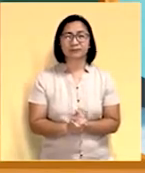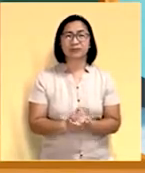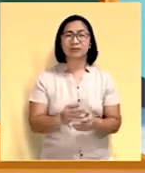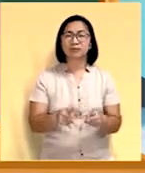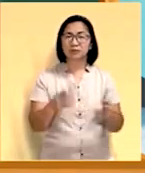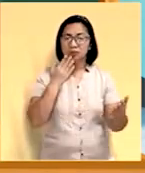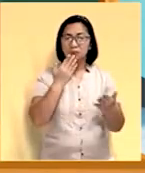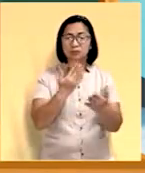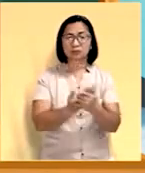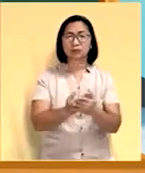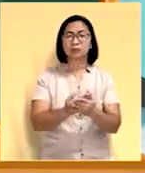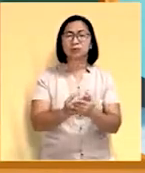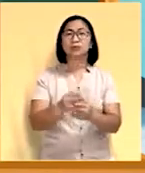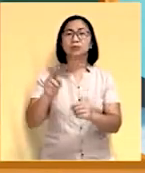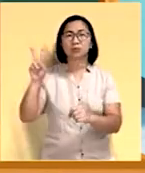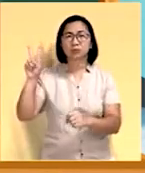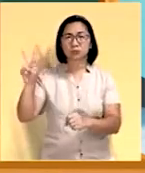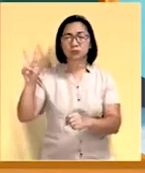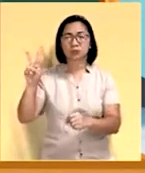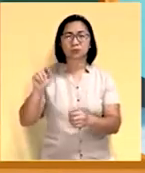Good job! 2!